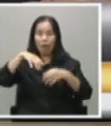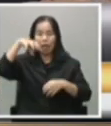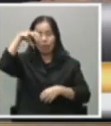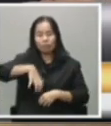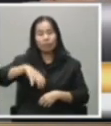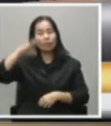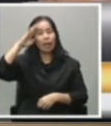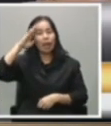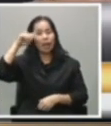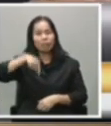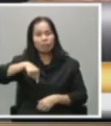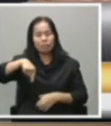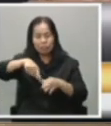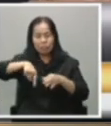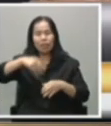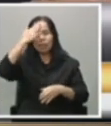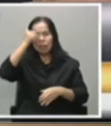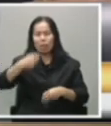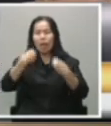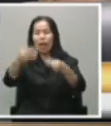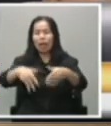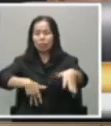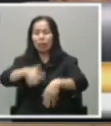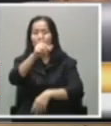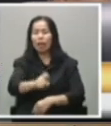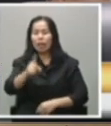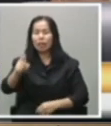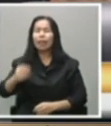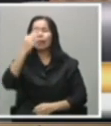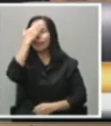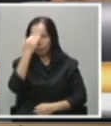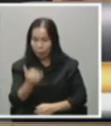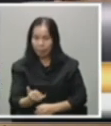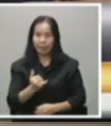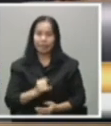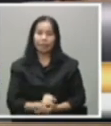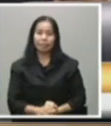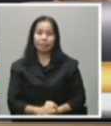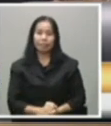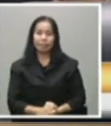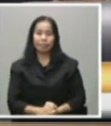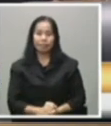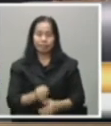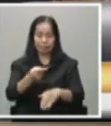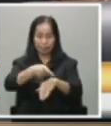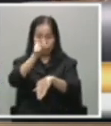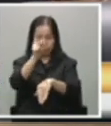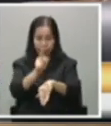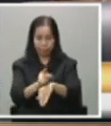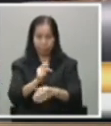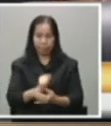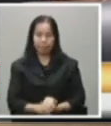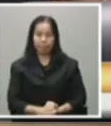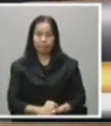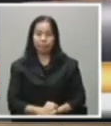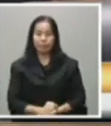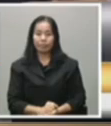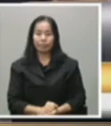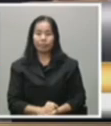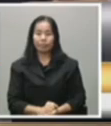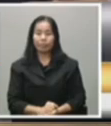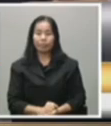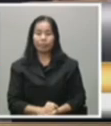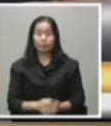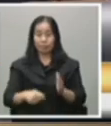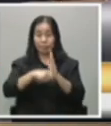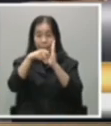พทำไมต้องให้ผู้บริสุทธิ์มาเสียชีวิตด้วยครับท่านประธานท่านประธานที่เคารพครับเหตุการณ์ที่โคราช